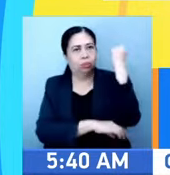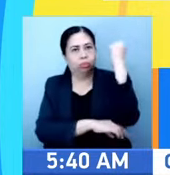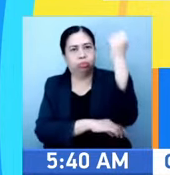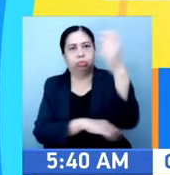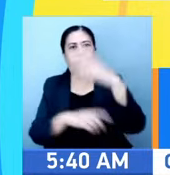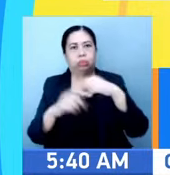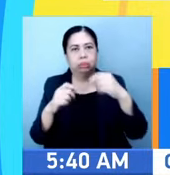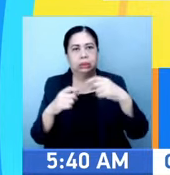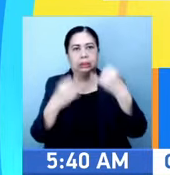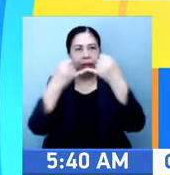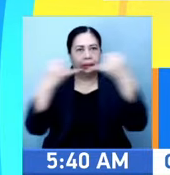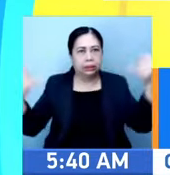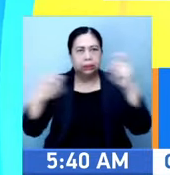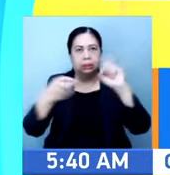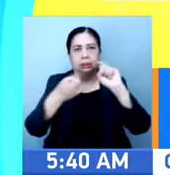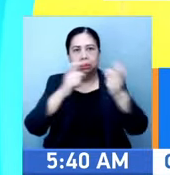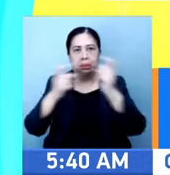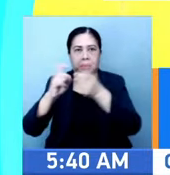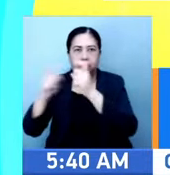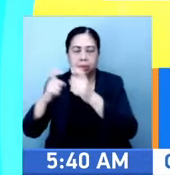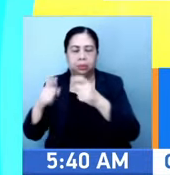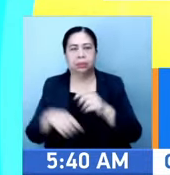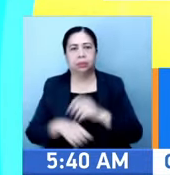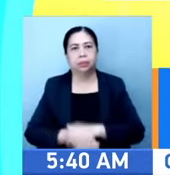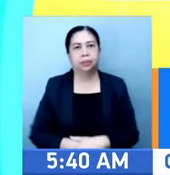reconstruction works.